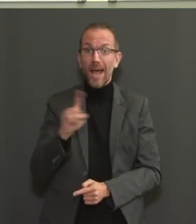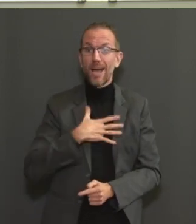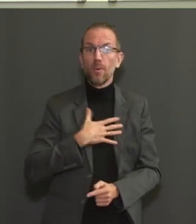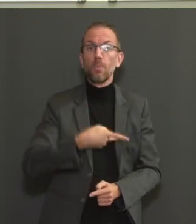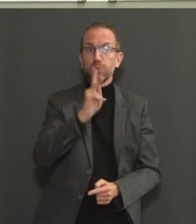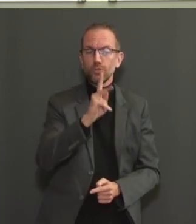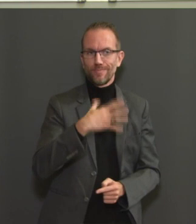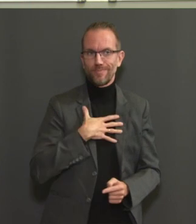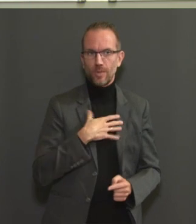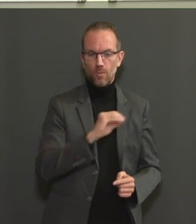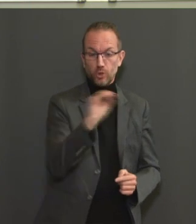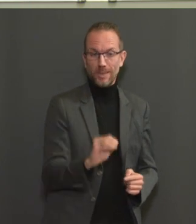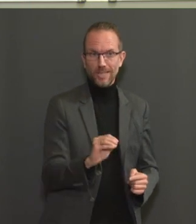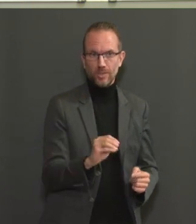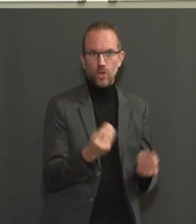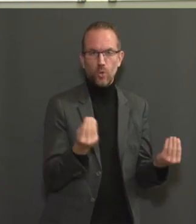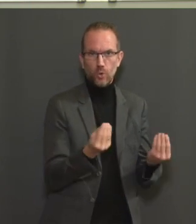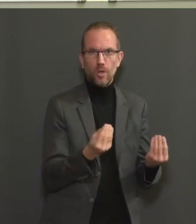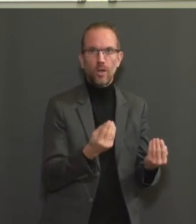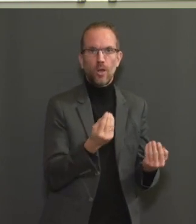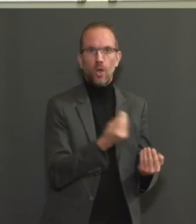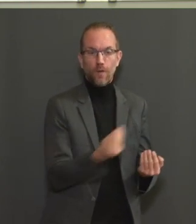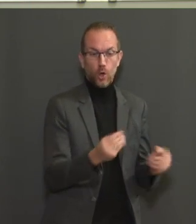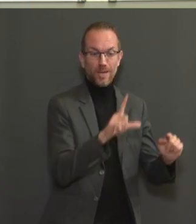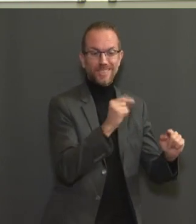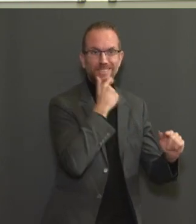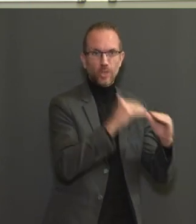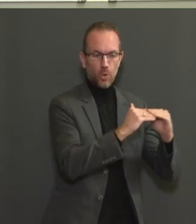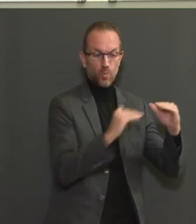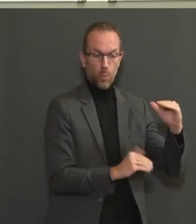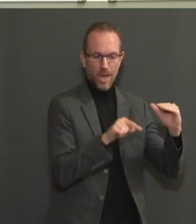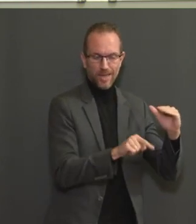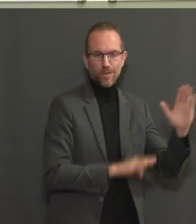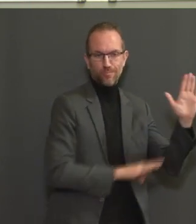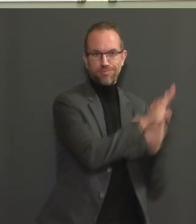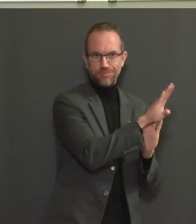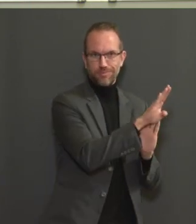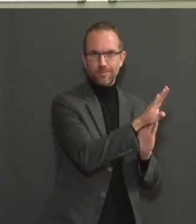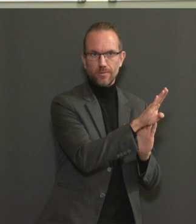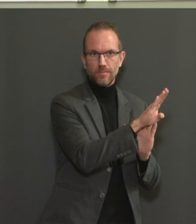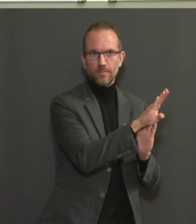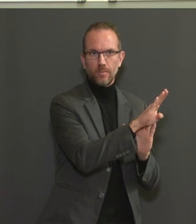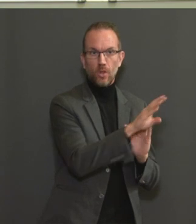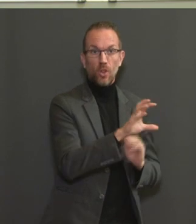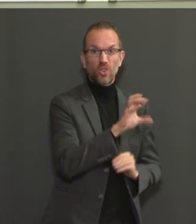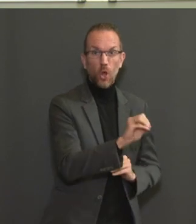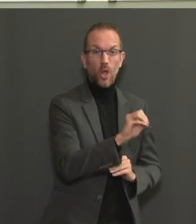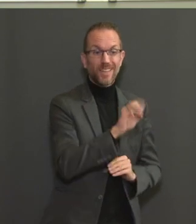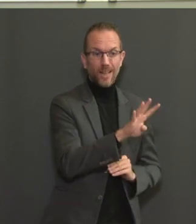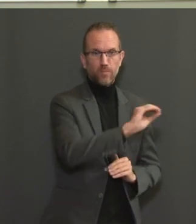déjà évoqué ça chez les enfants de moins de 10 ans, actuellement sur une base hebdomadaire de plus